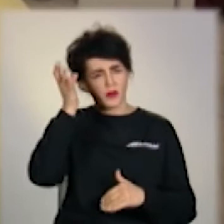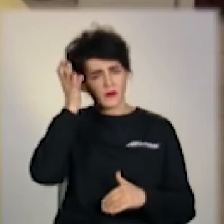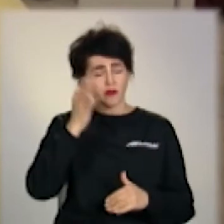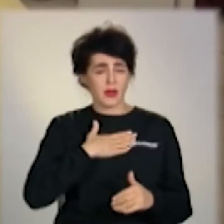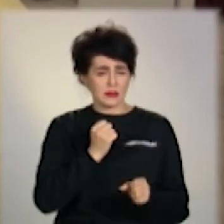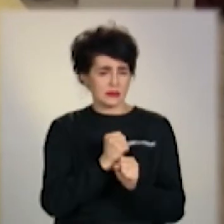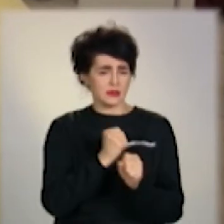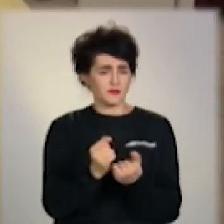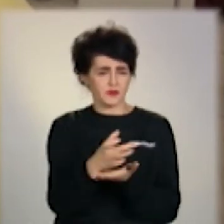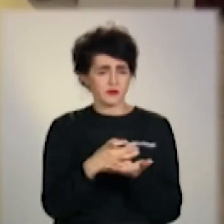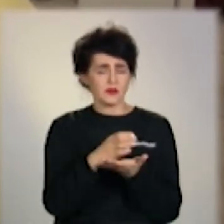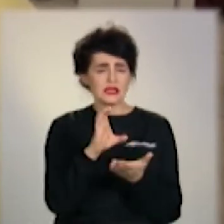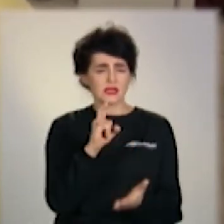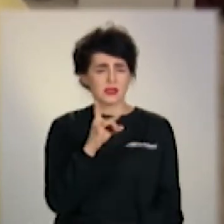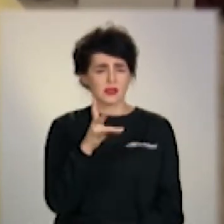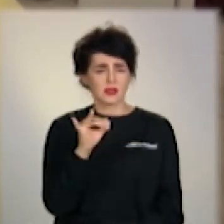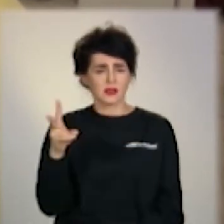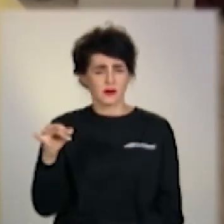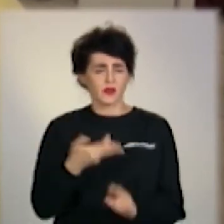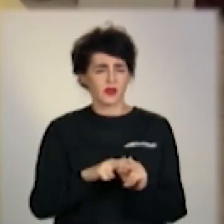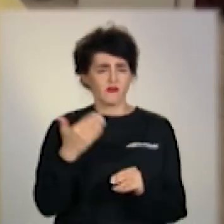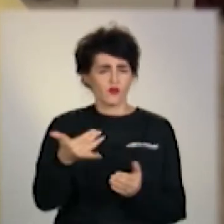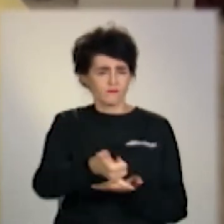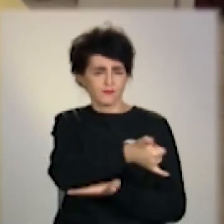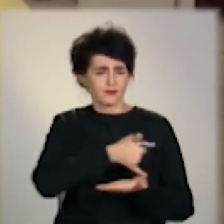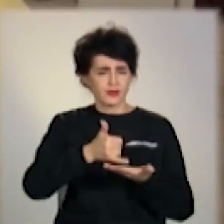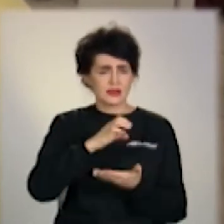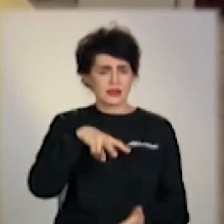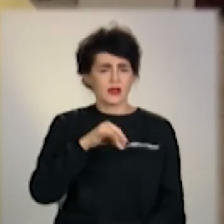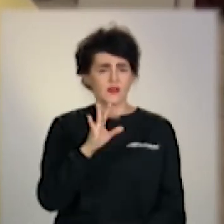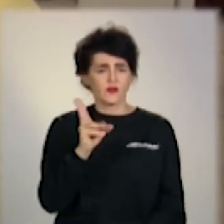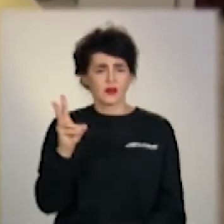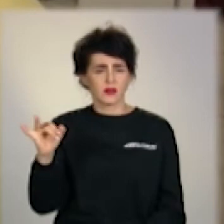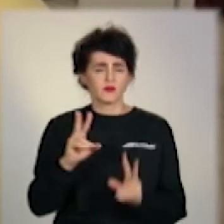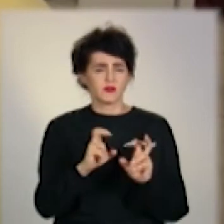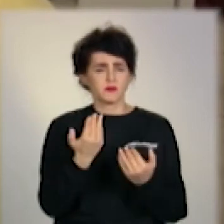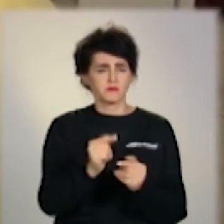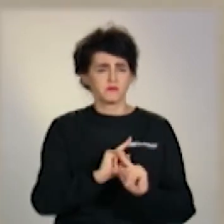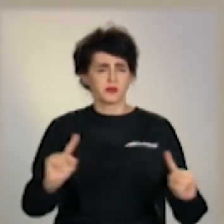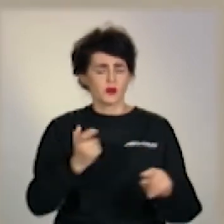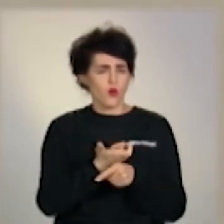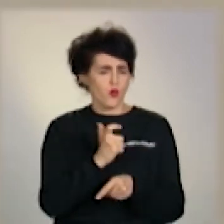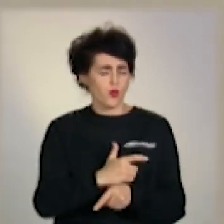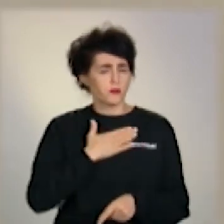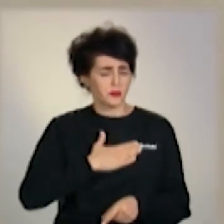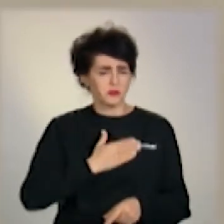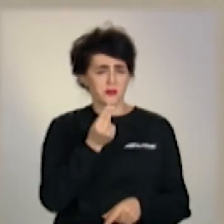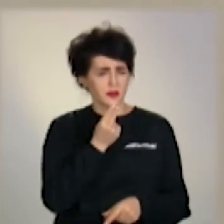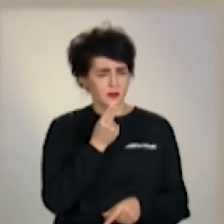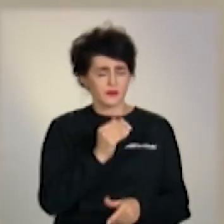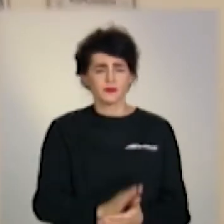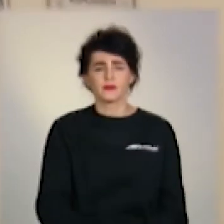мої знамениті, заліті слівками. Ну, я говорю, що це гастрономічний оргазм. Я створила